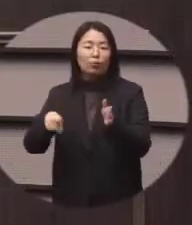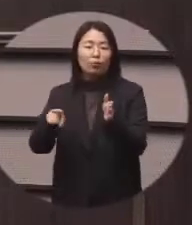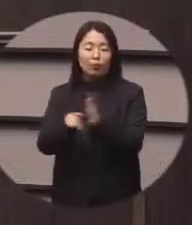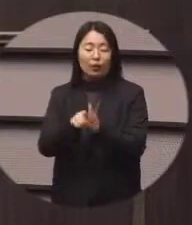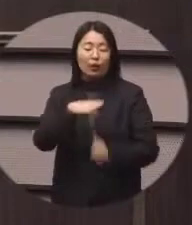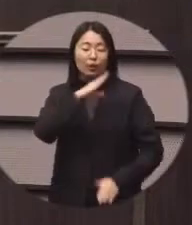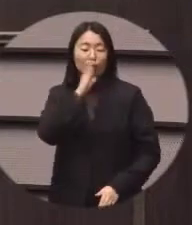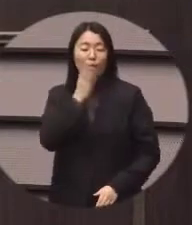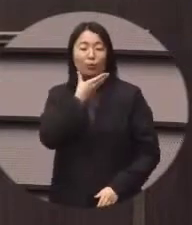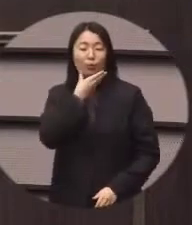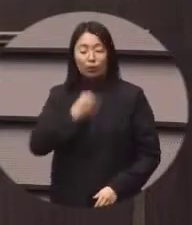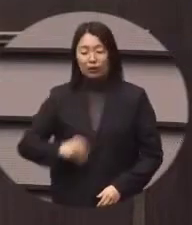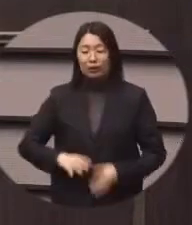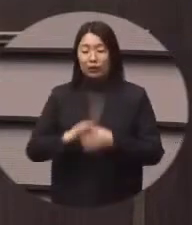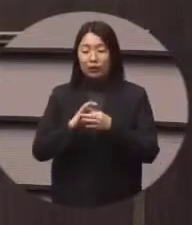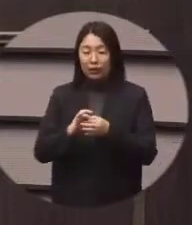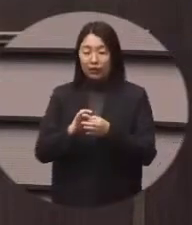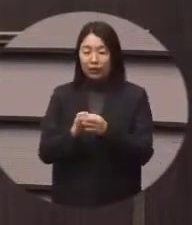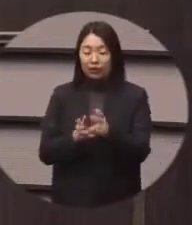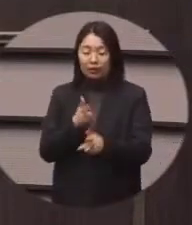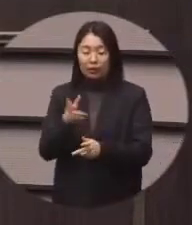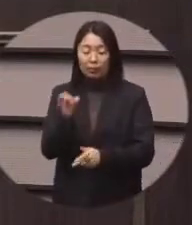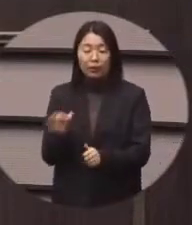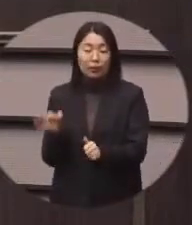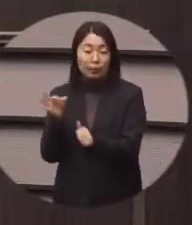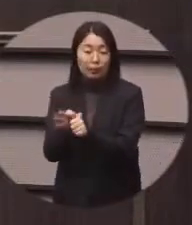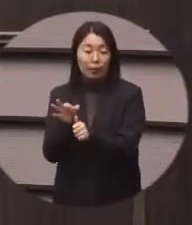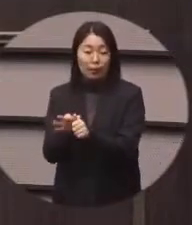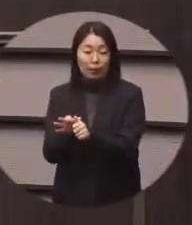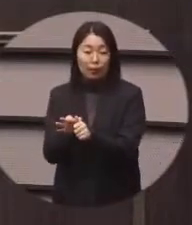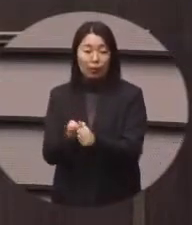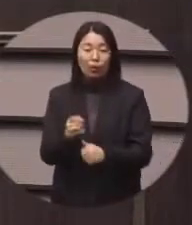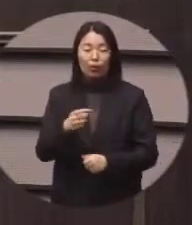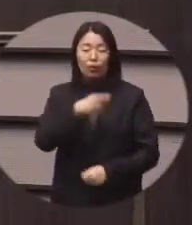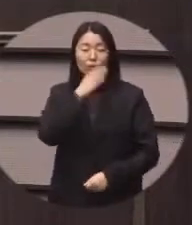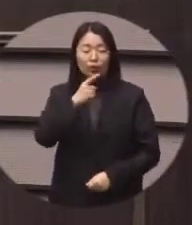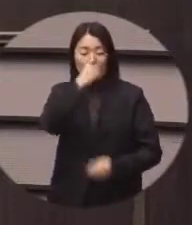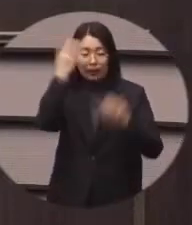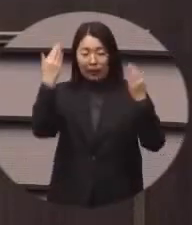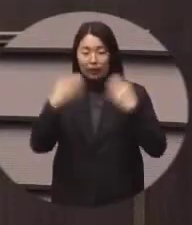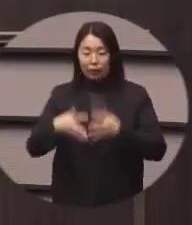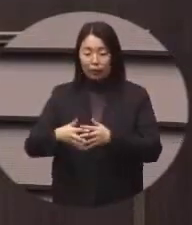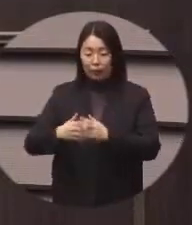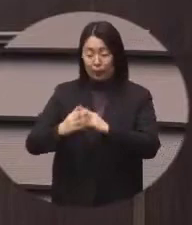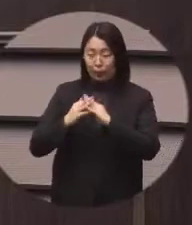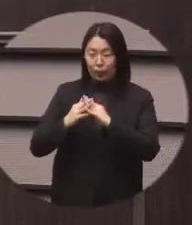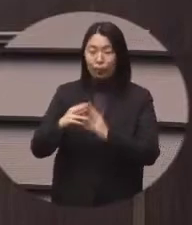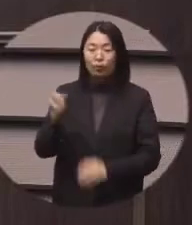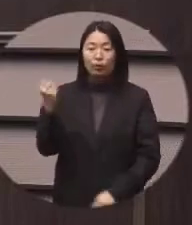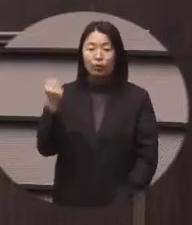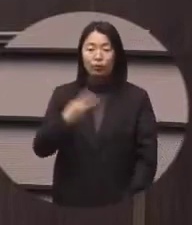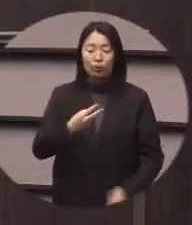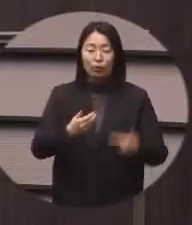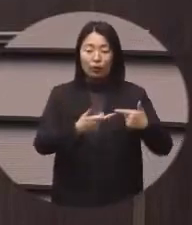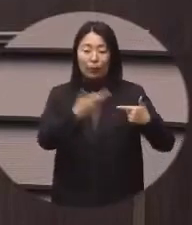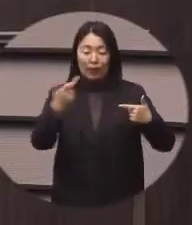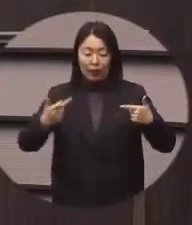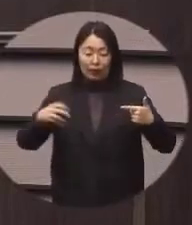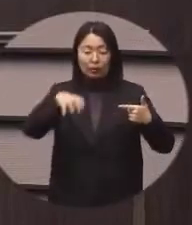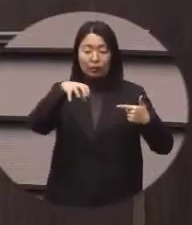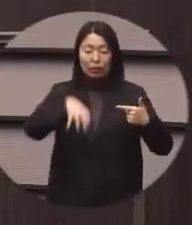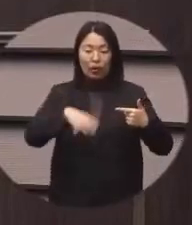확대하는 한편 대촌 남정면 지역에 노인대학을 신설하고 남한 산성면 산성리에 경로당을 건립하는